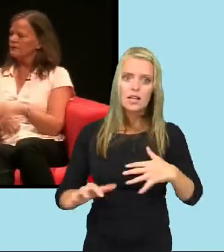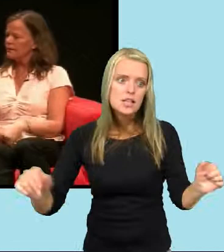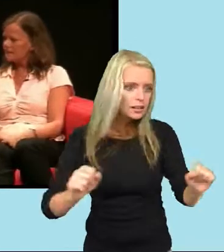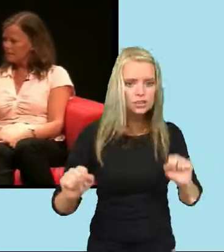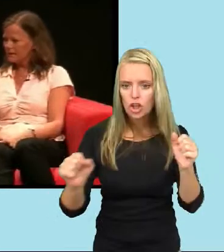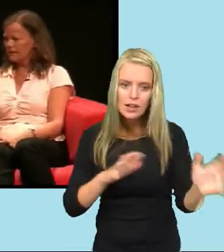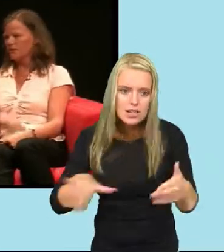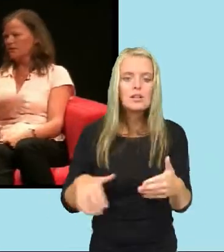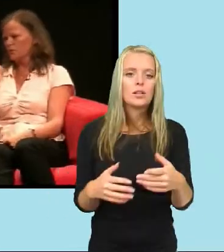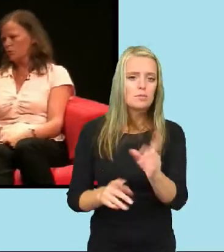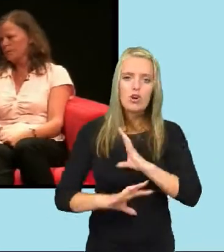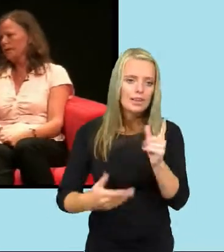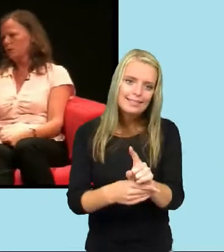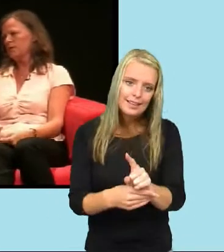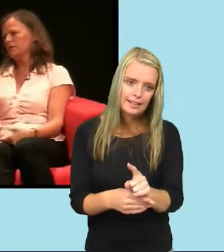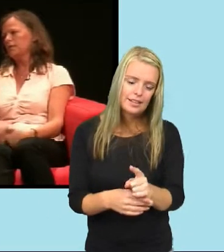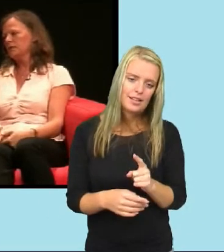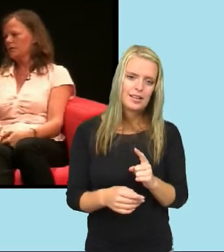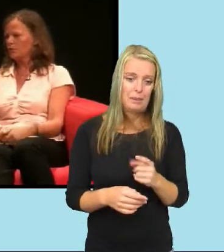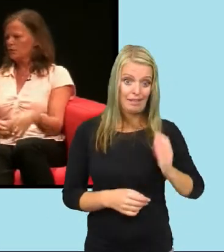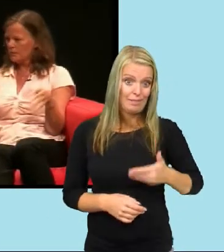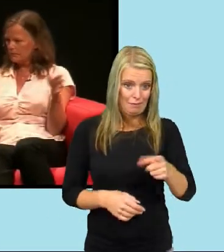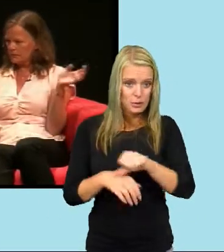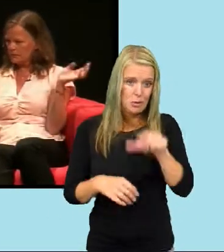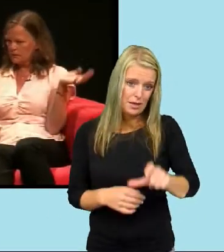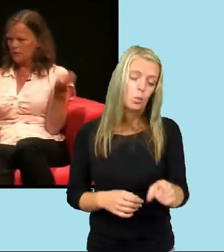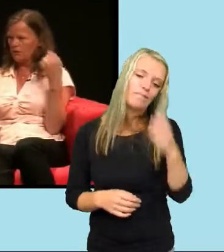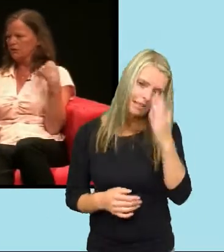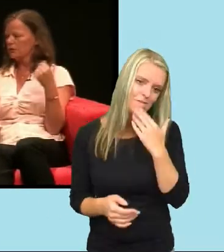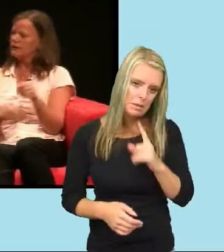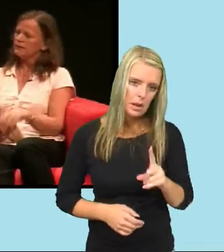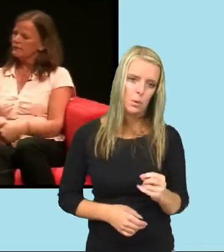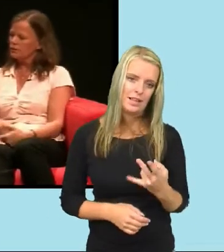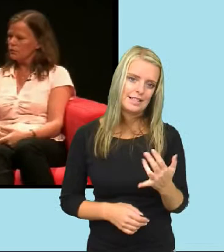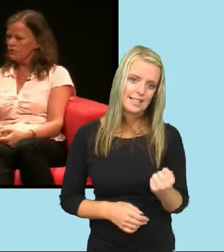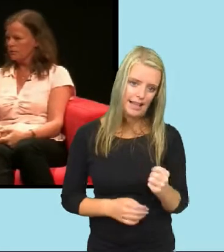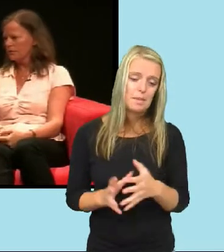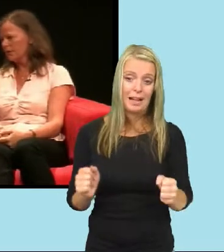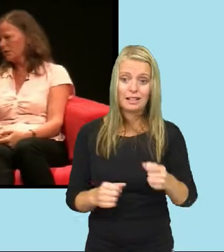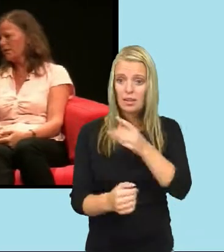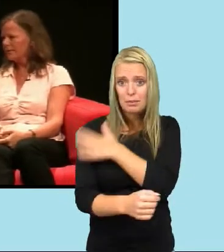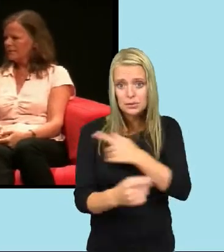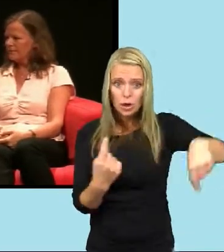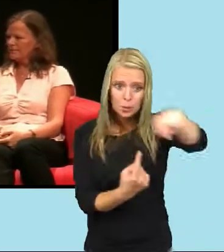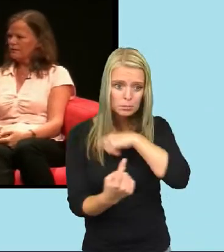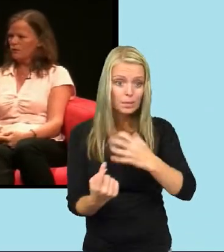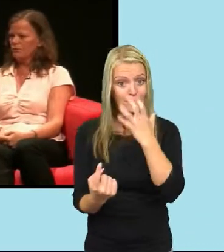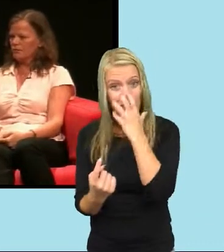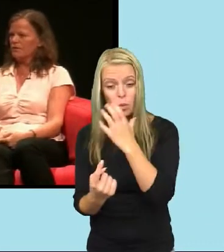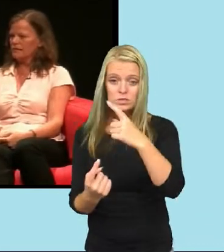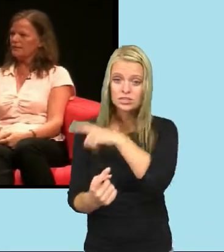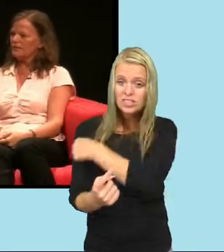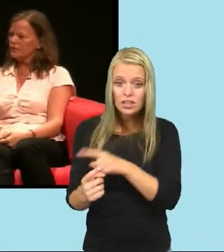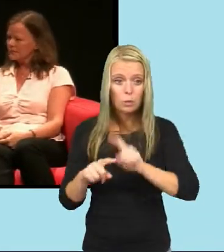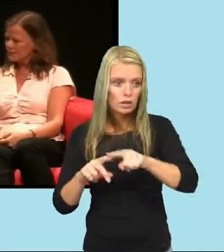de har inte riktigt tid. Kanske inte hon som opererade, hon visste vem Louise var. Men just de här personalen runt omkring. Narkossköterskor och så. Den frågan